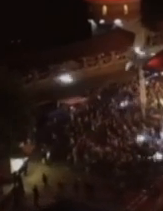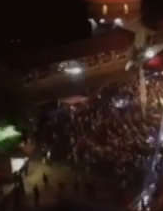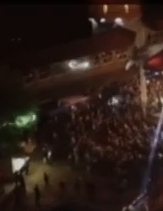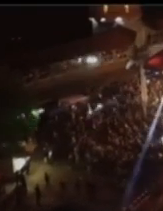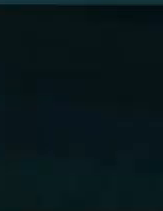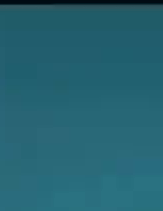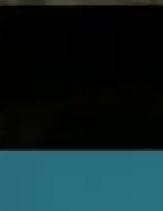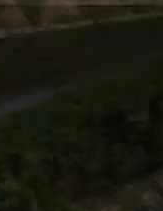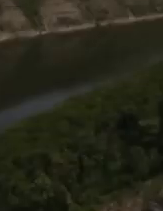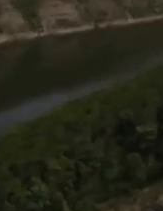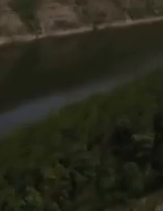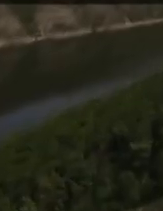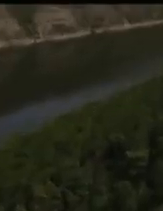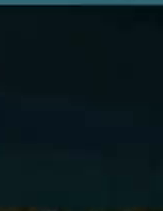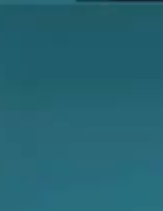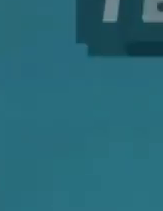Музика